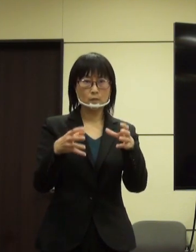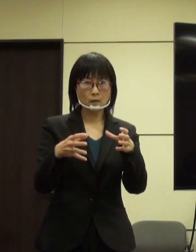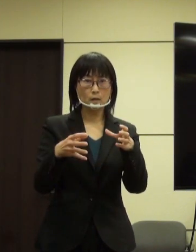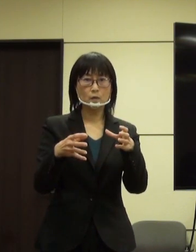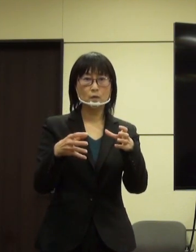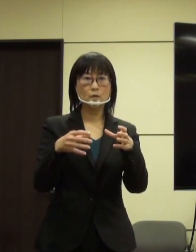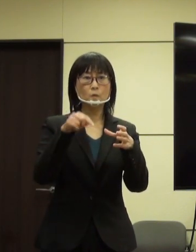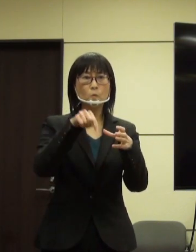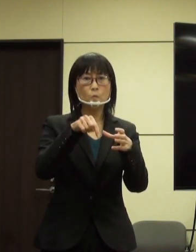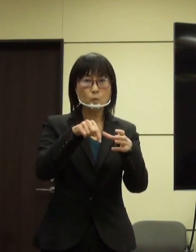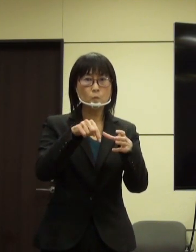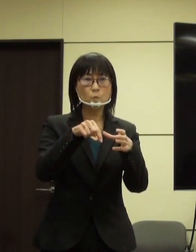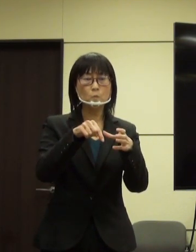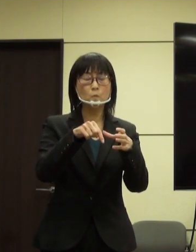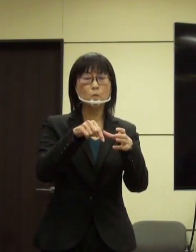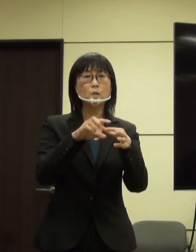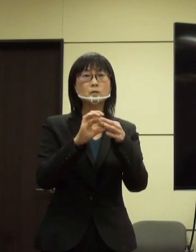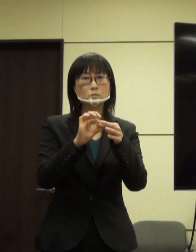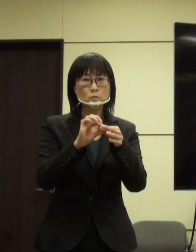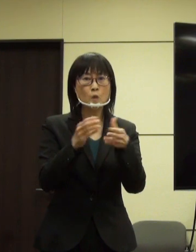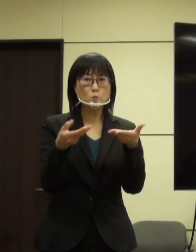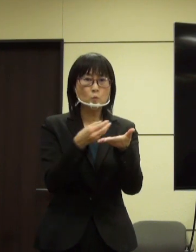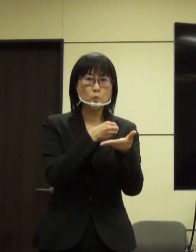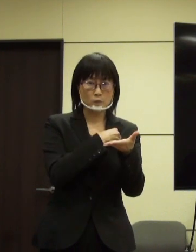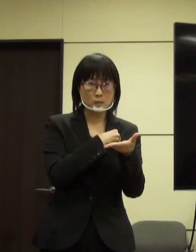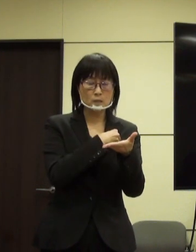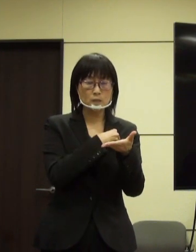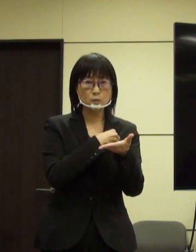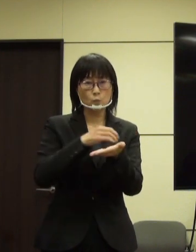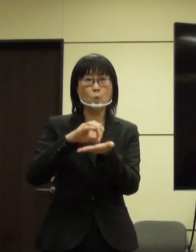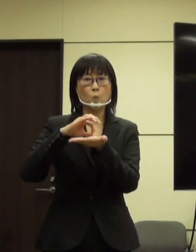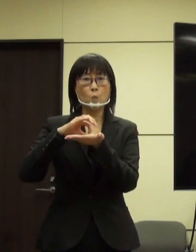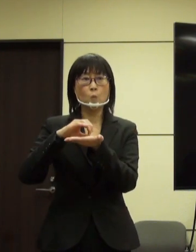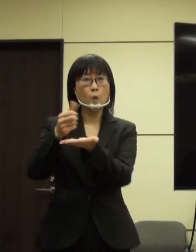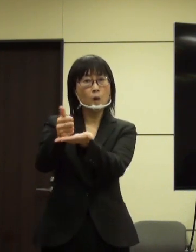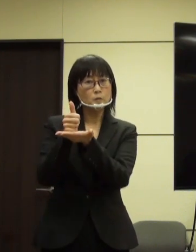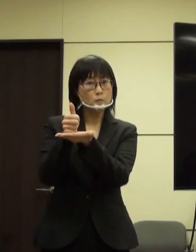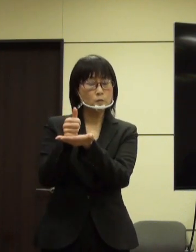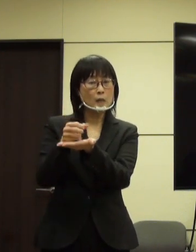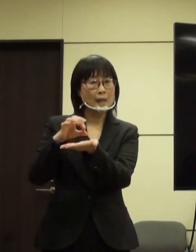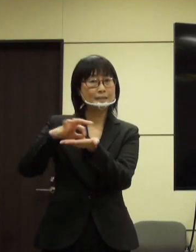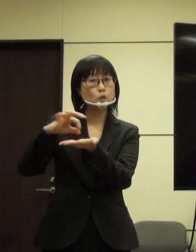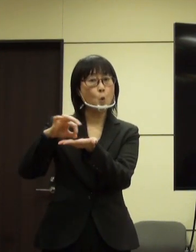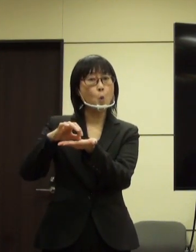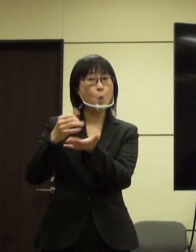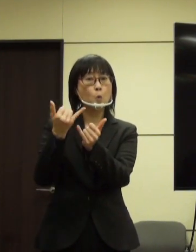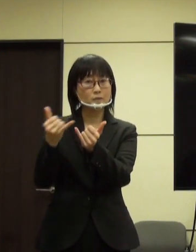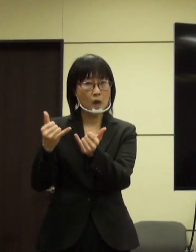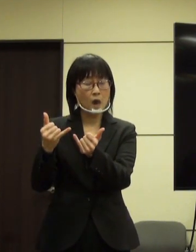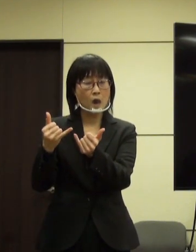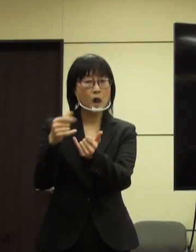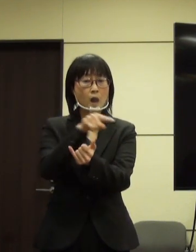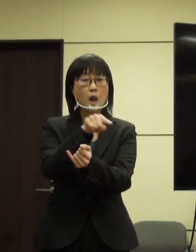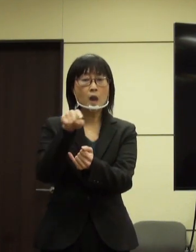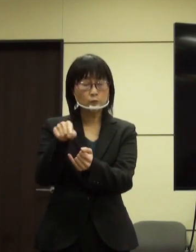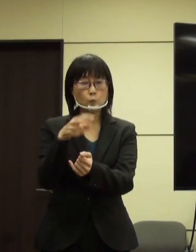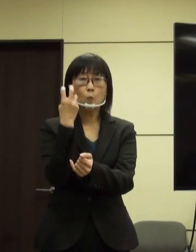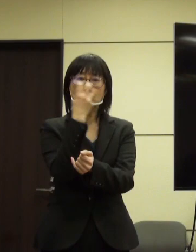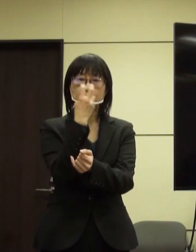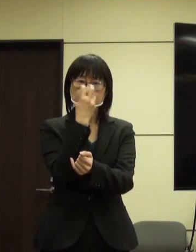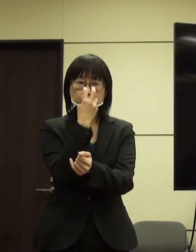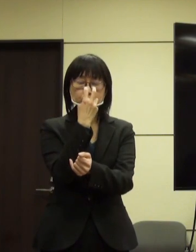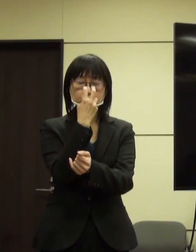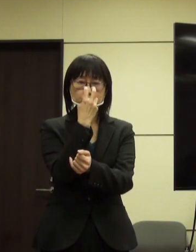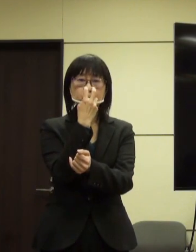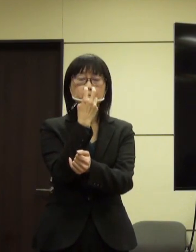えっとこれの職員と利用者の方の j とピシャリ検査はあの一人終わったという